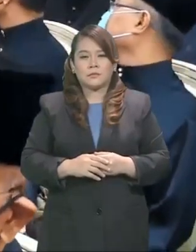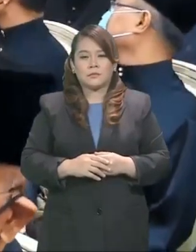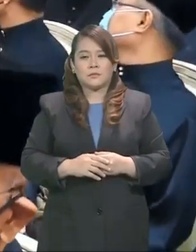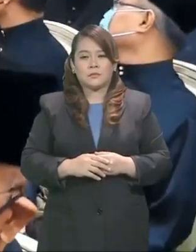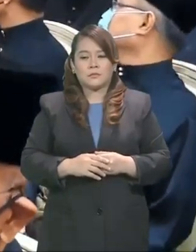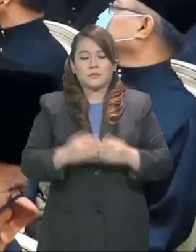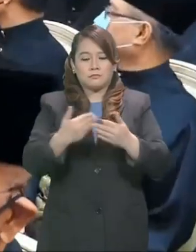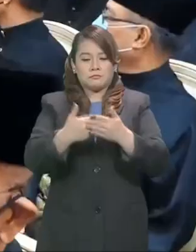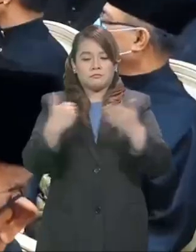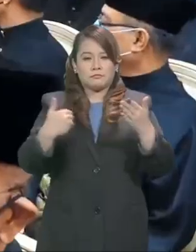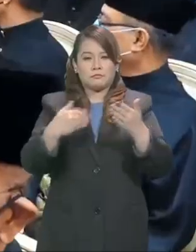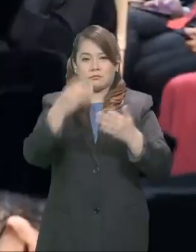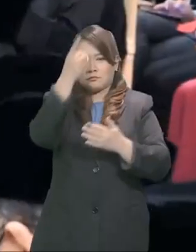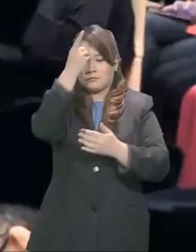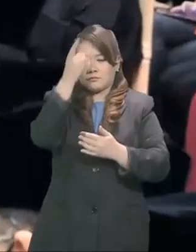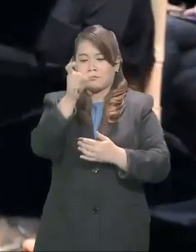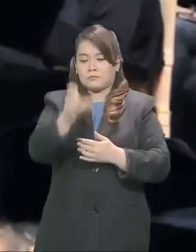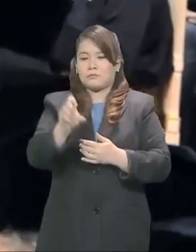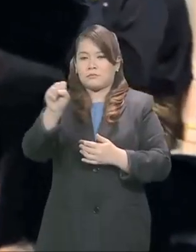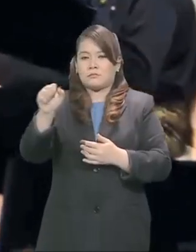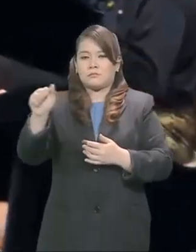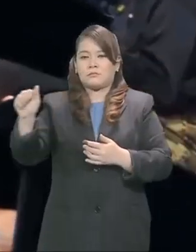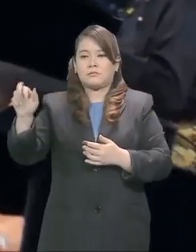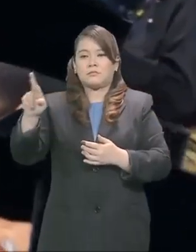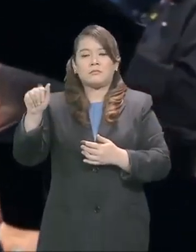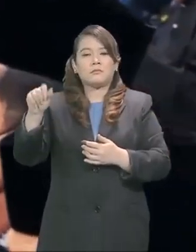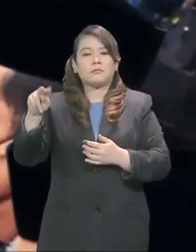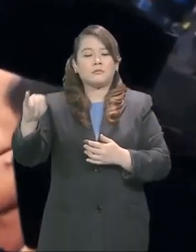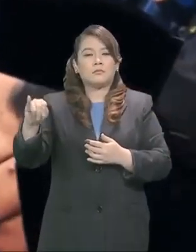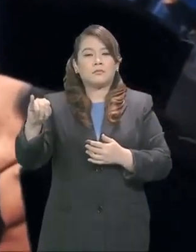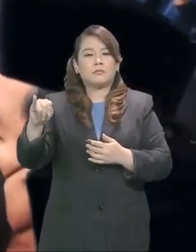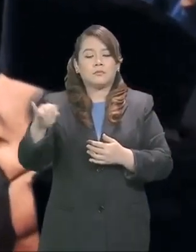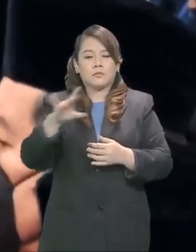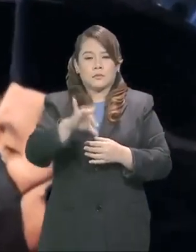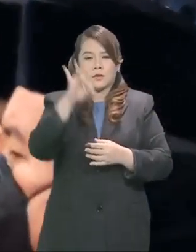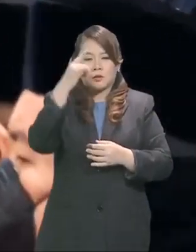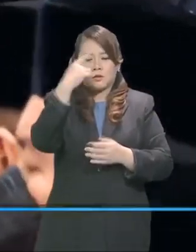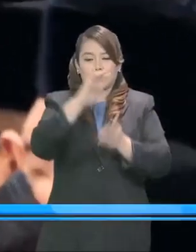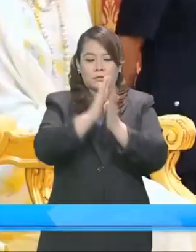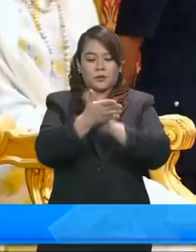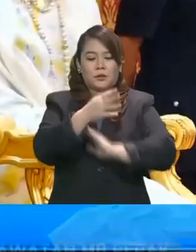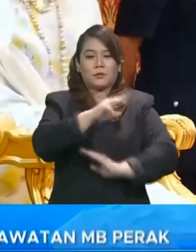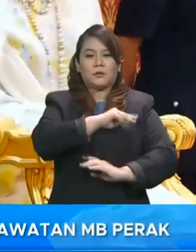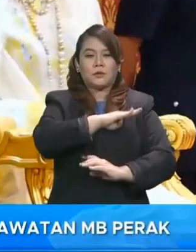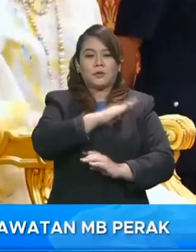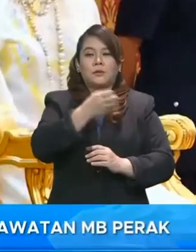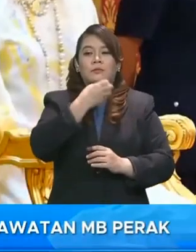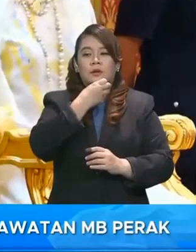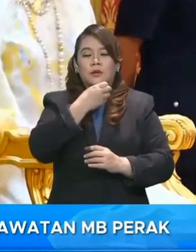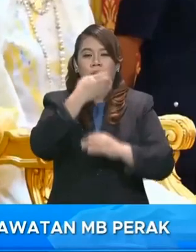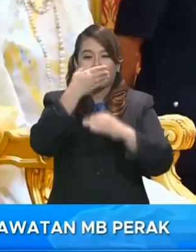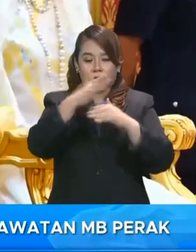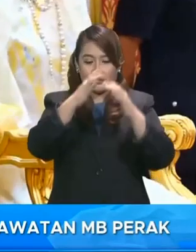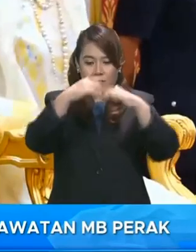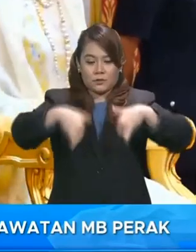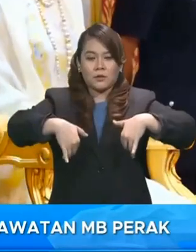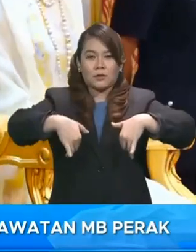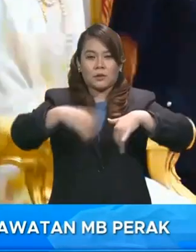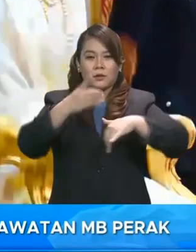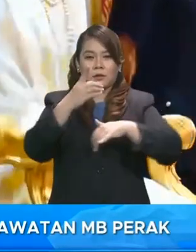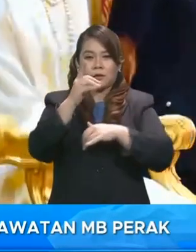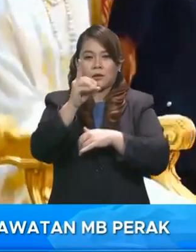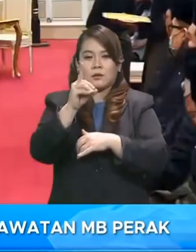Sebelum ini, Datuk Seri Sarani Muhammad sekali lagi dipilih untuk memegang jawatan Menteri Besar Perak selepas pembubaran Dewan Undangan